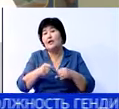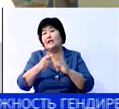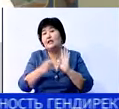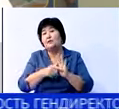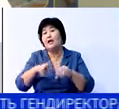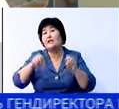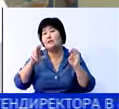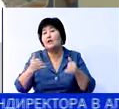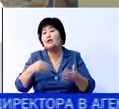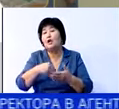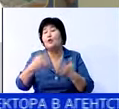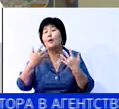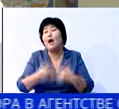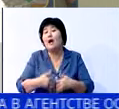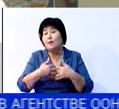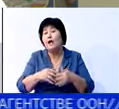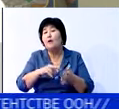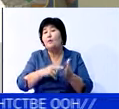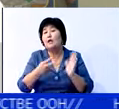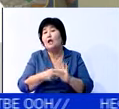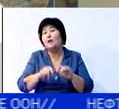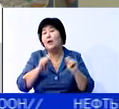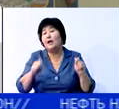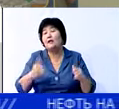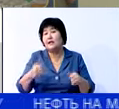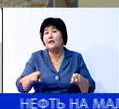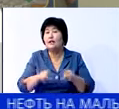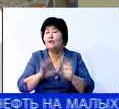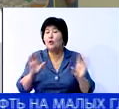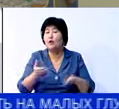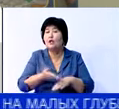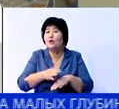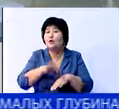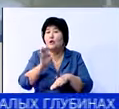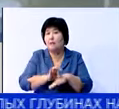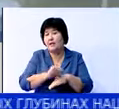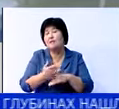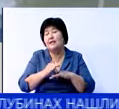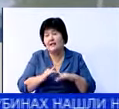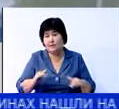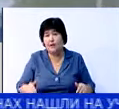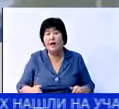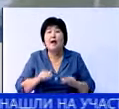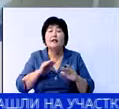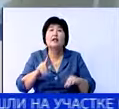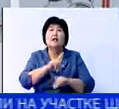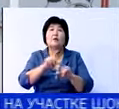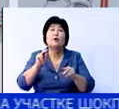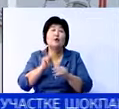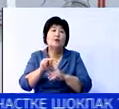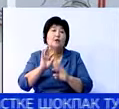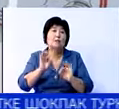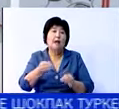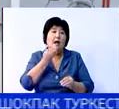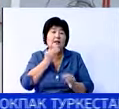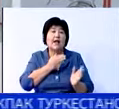специалистов. Сейчас закупаем оборудование. Планируем открыть сестринского ухода за тяжелобольными детьми. Кроме того, детей в больнице учат правильному питанию